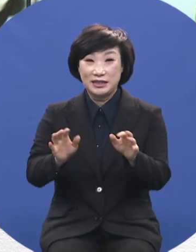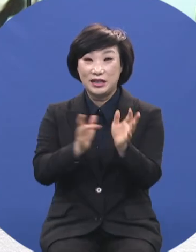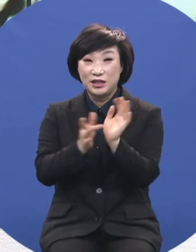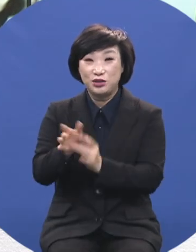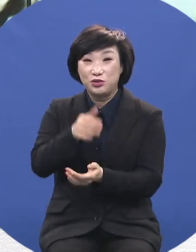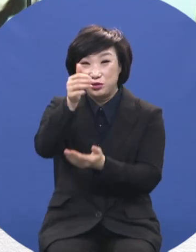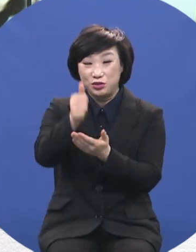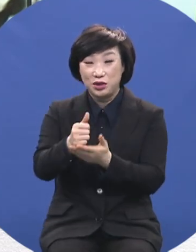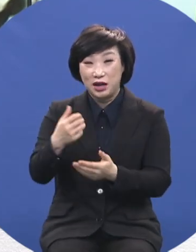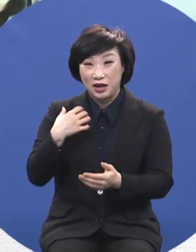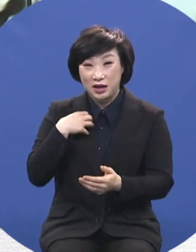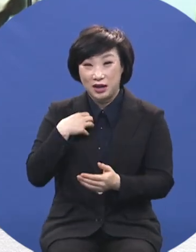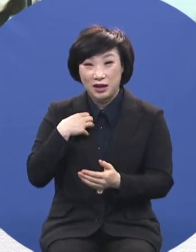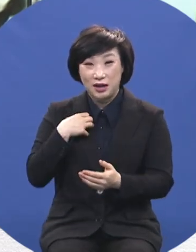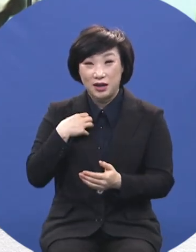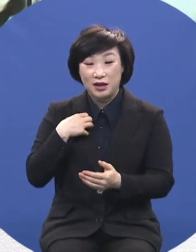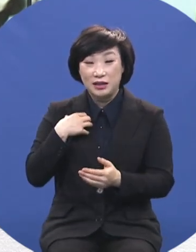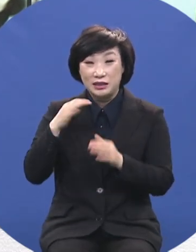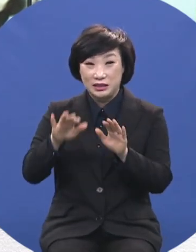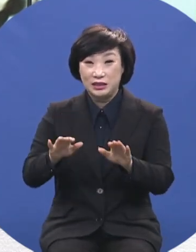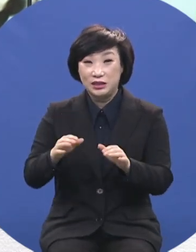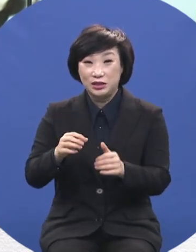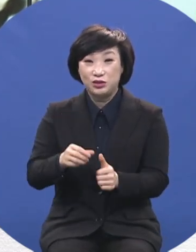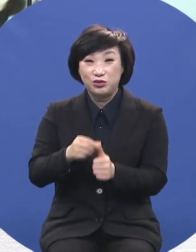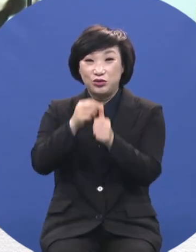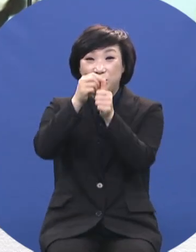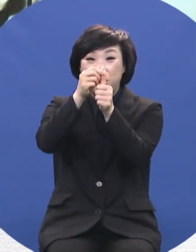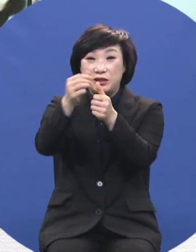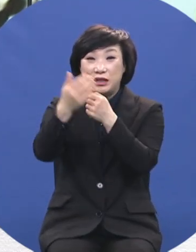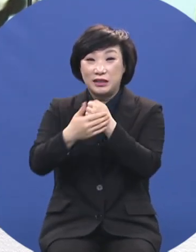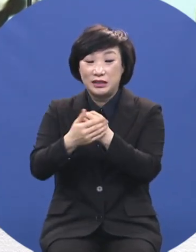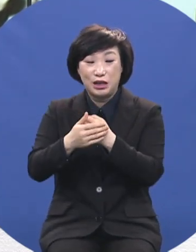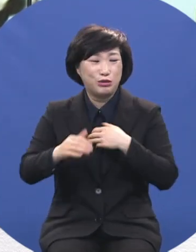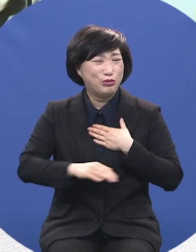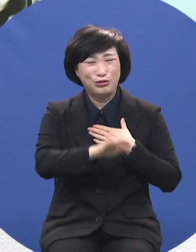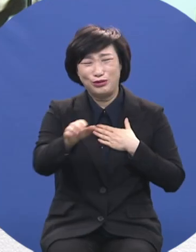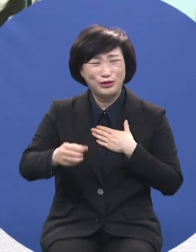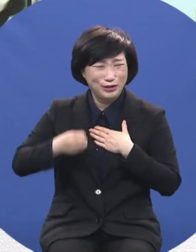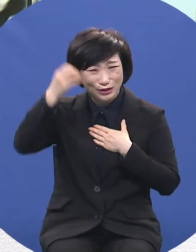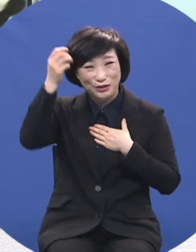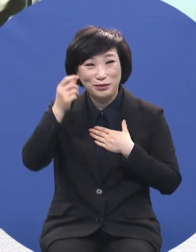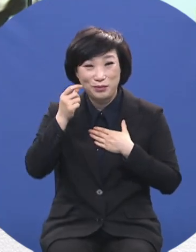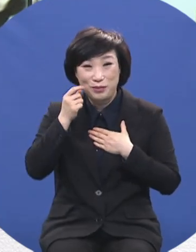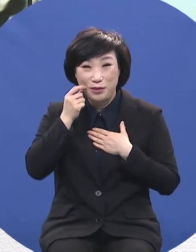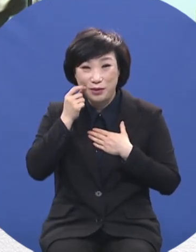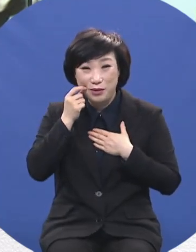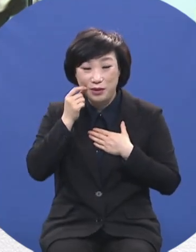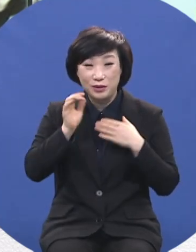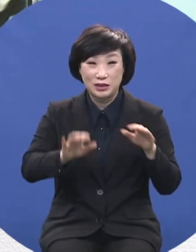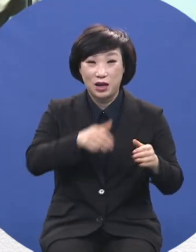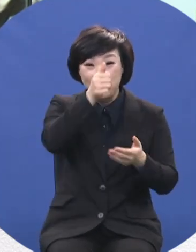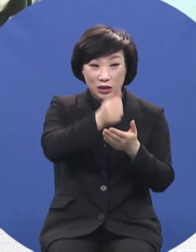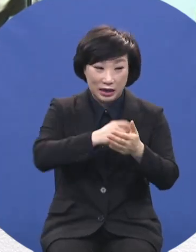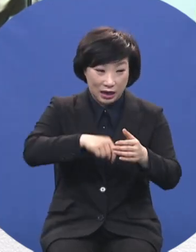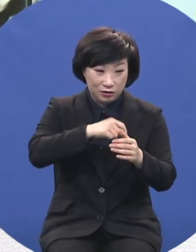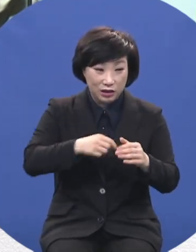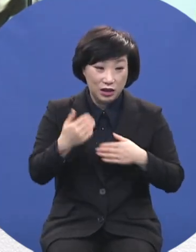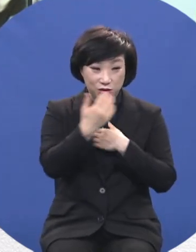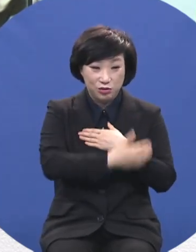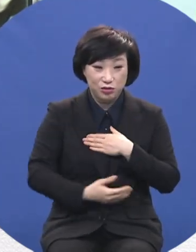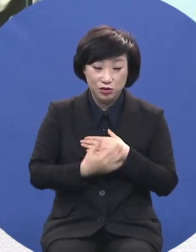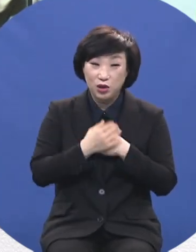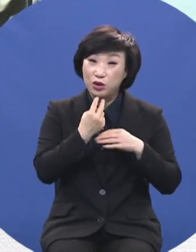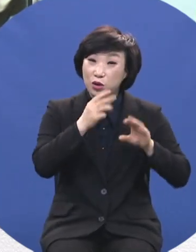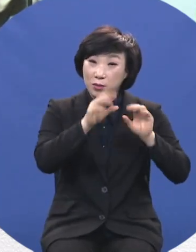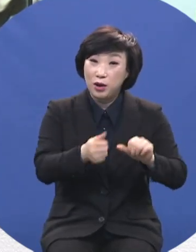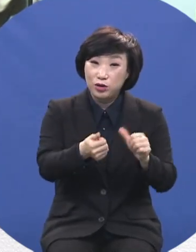그리스도께서 이뤄놓으신 구원의 은혜를 잊지 못해서 죄 아래서 육신이 끝나는